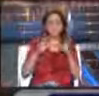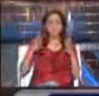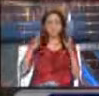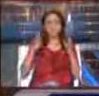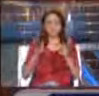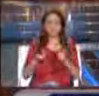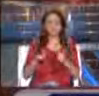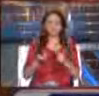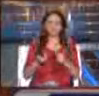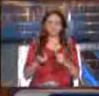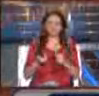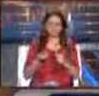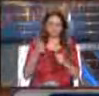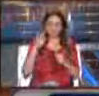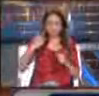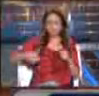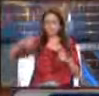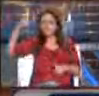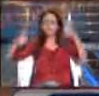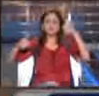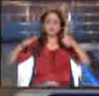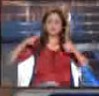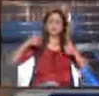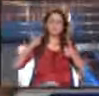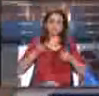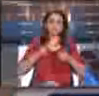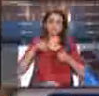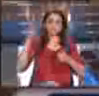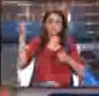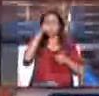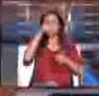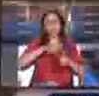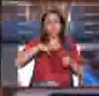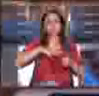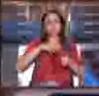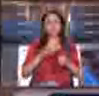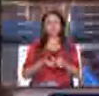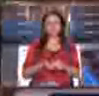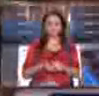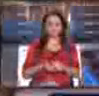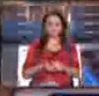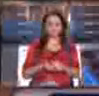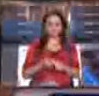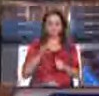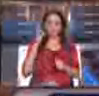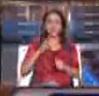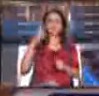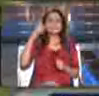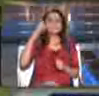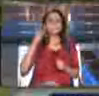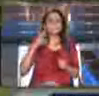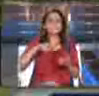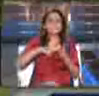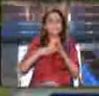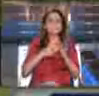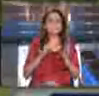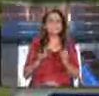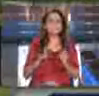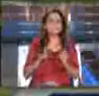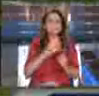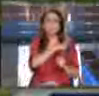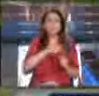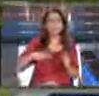فعلها سيء على لو الاهلي فاز او الاهلي ما فاز، الواحد خايف. لابد الضمانات اللي بتتعمل استاذ عمرو هي